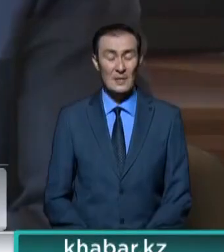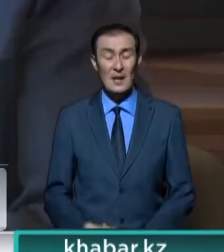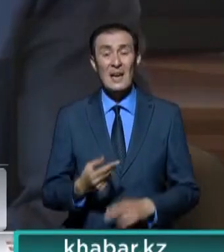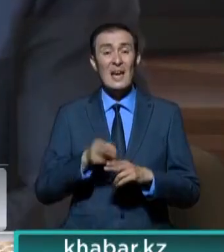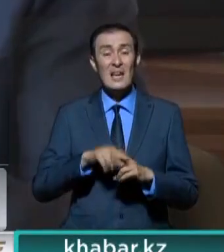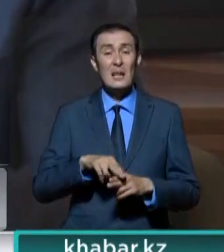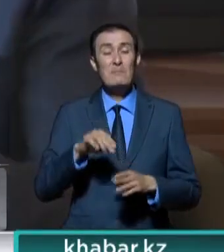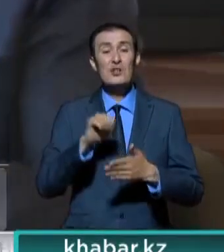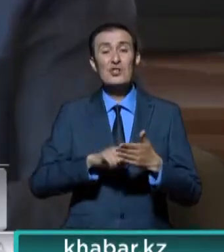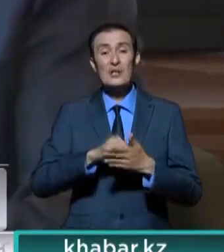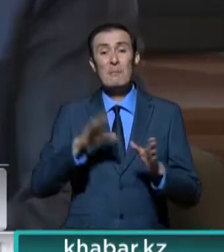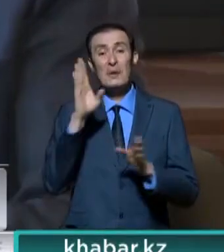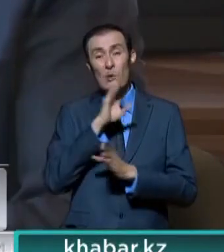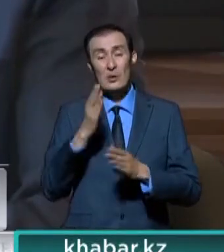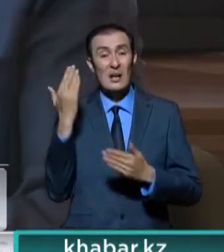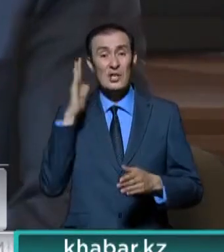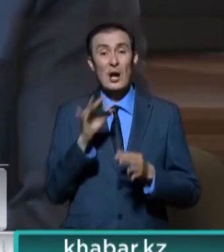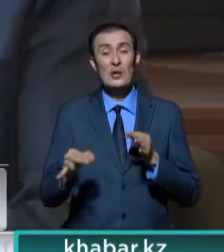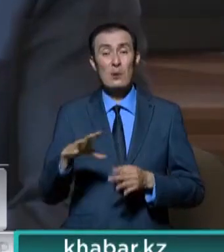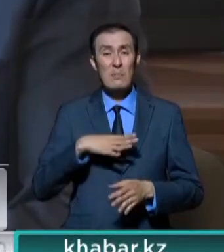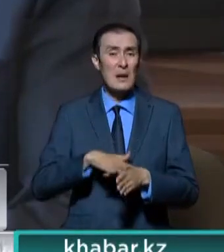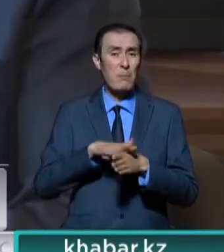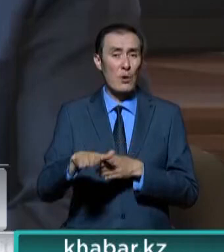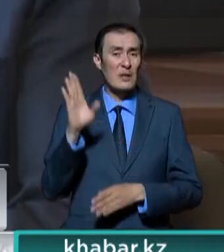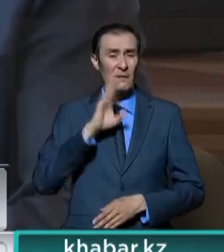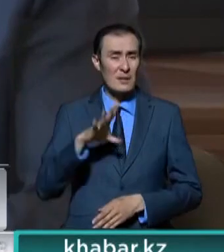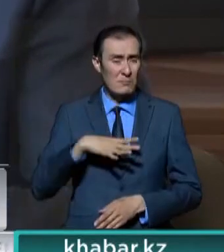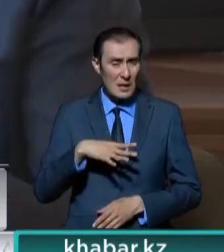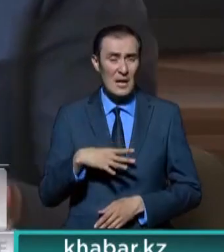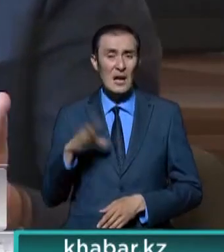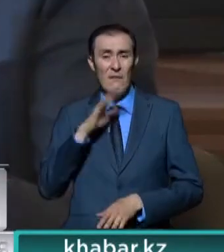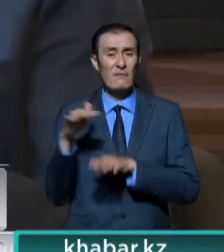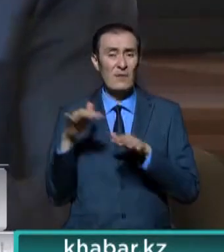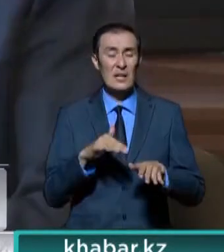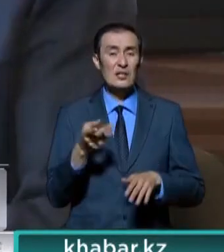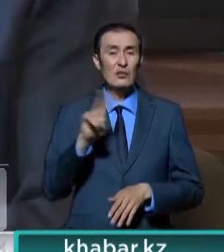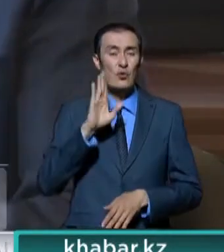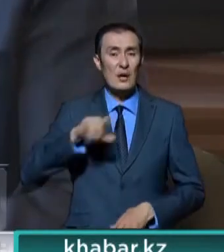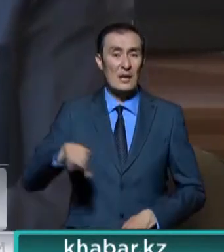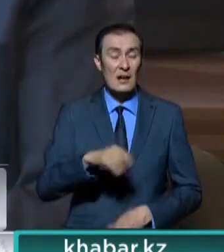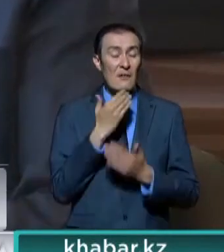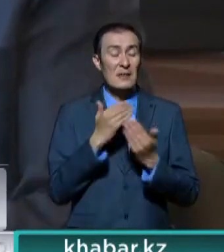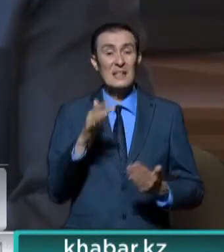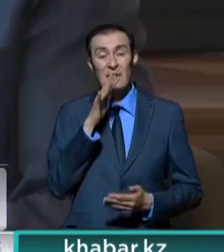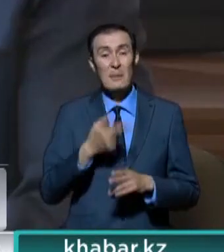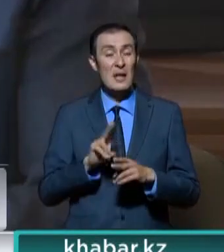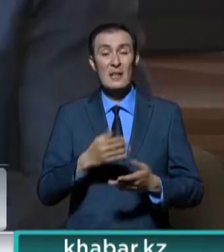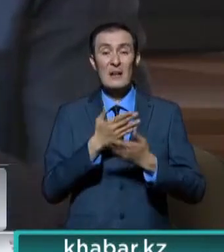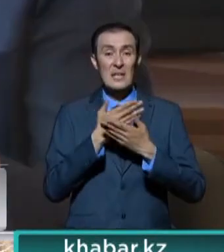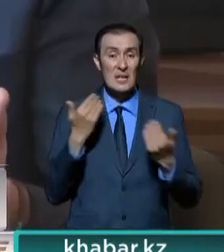Это природный фактор. Раньше эти озера были полноводными. В них поступала вода из двух рек. В последние годы этого